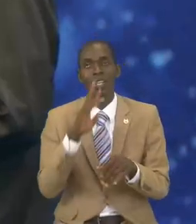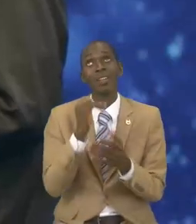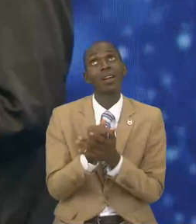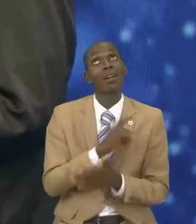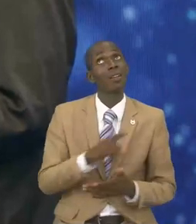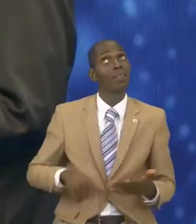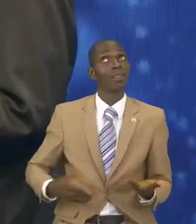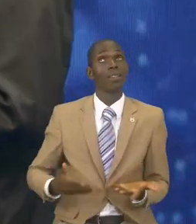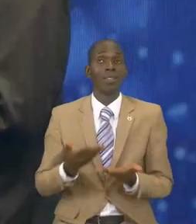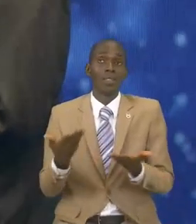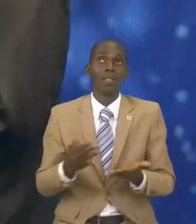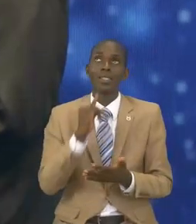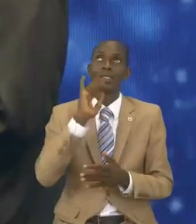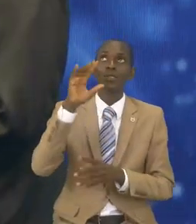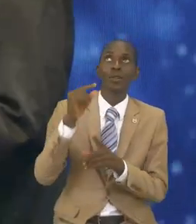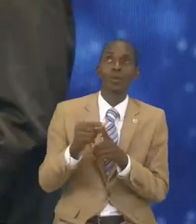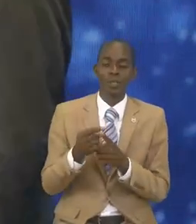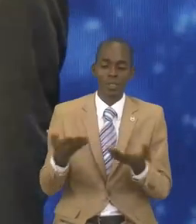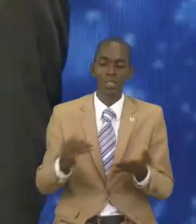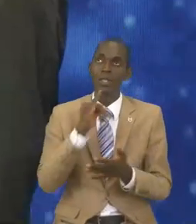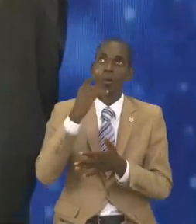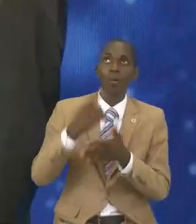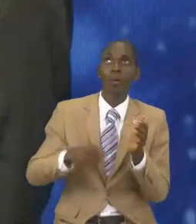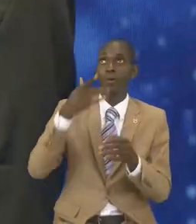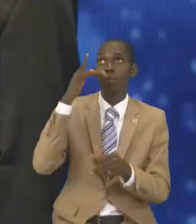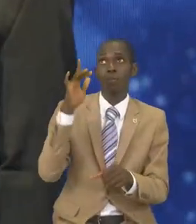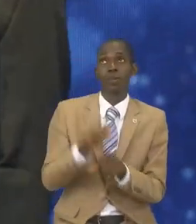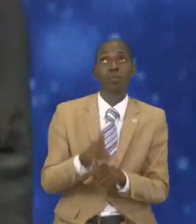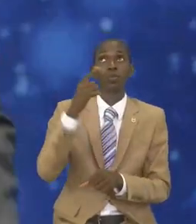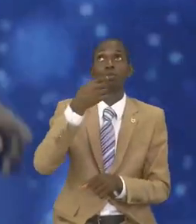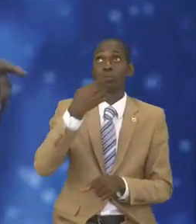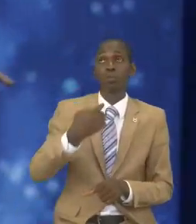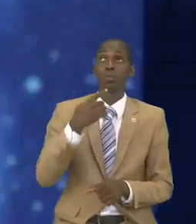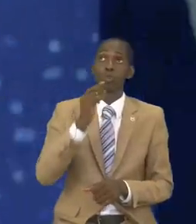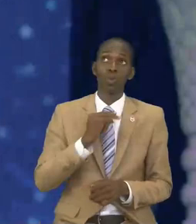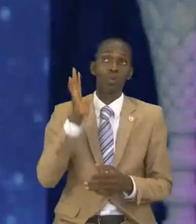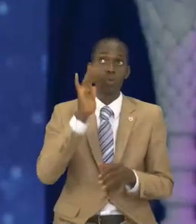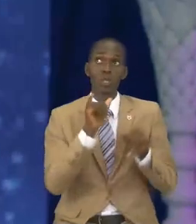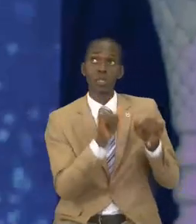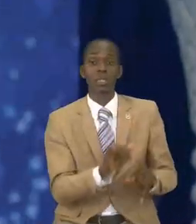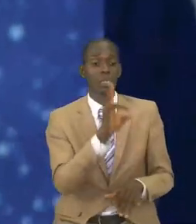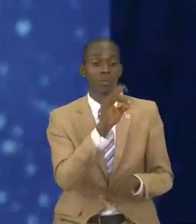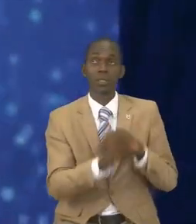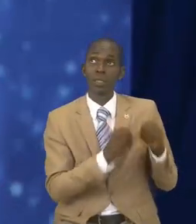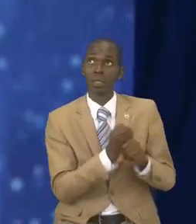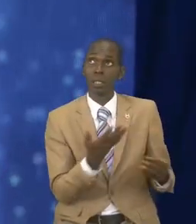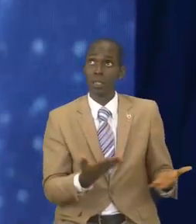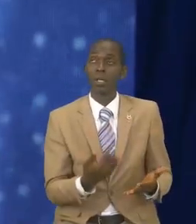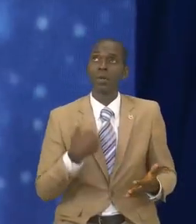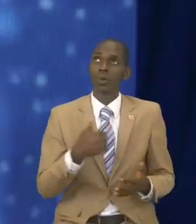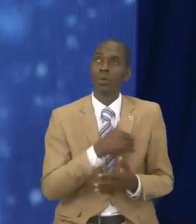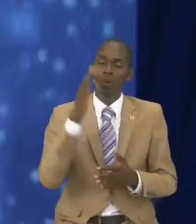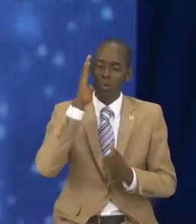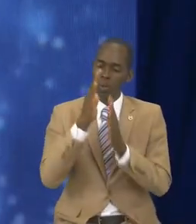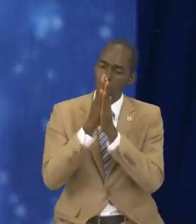pas, Seigneur, voici ta parole. Voici ce que tu as promis. Tu as dit que nous allons passer 70 ans là-bas. Maintenant, nous